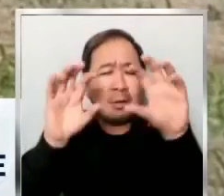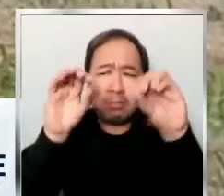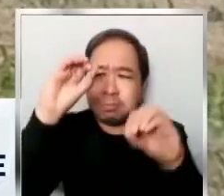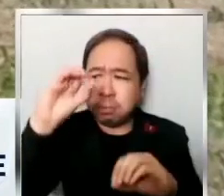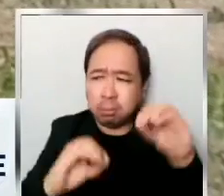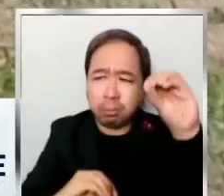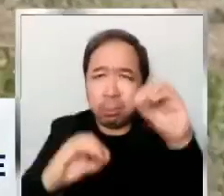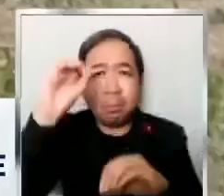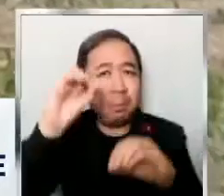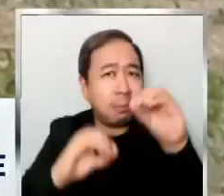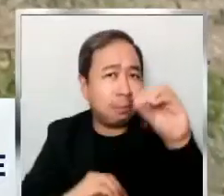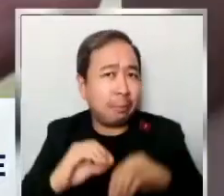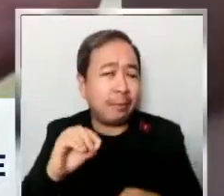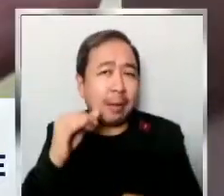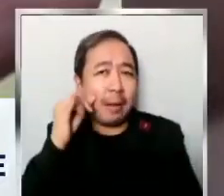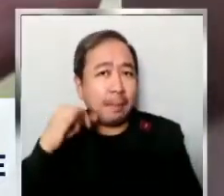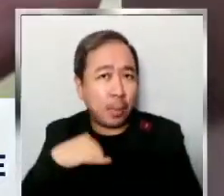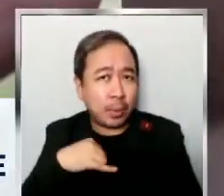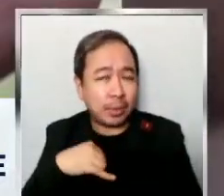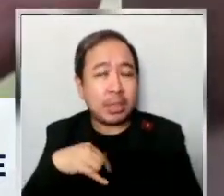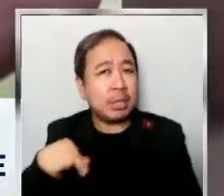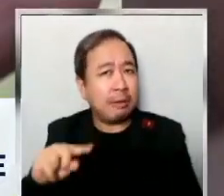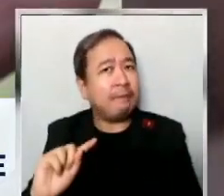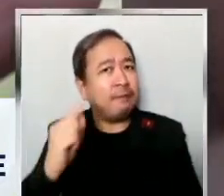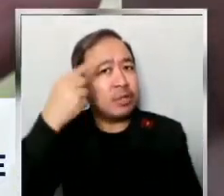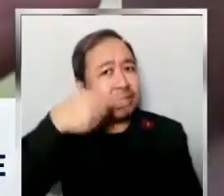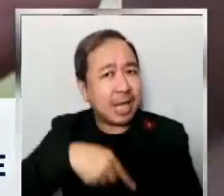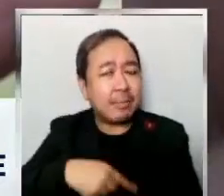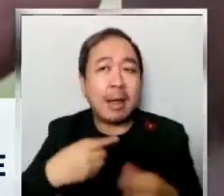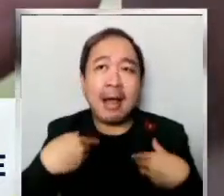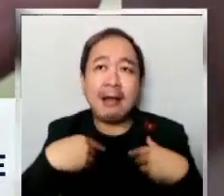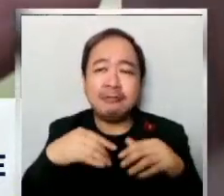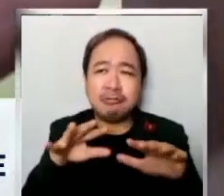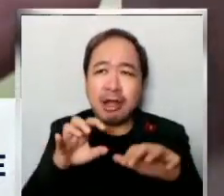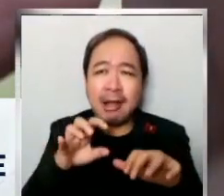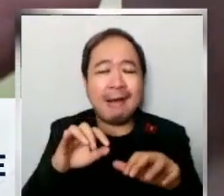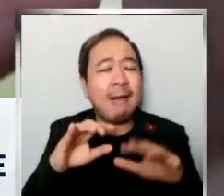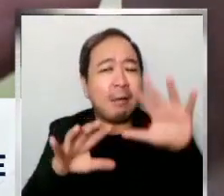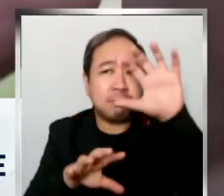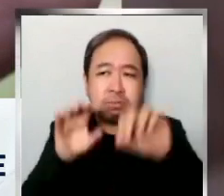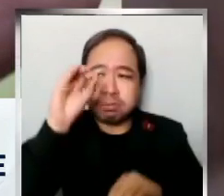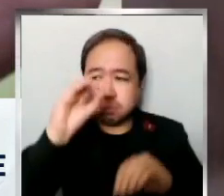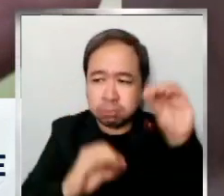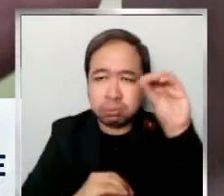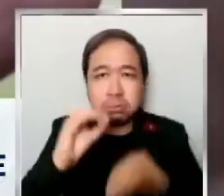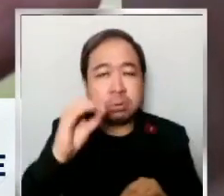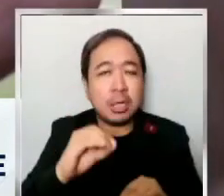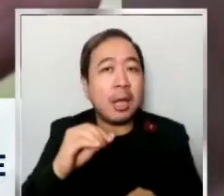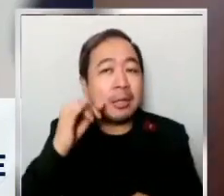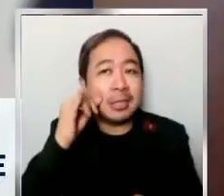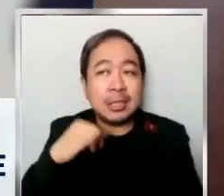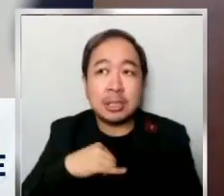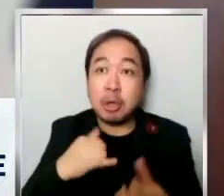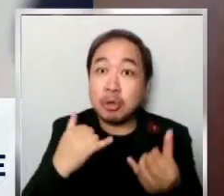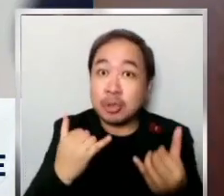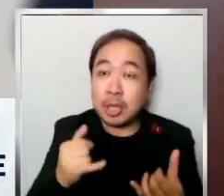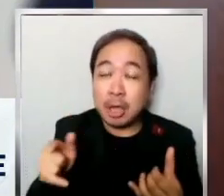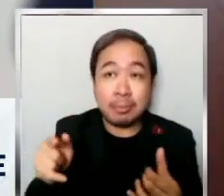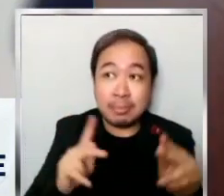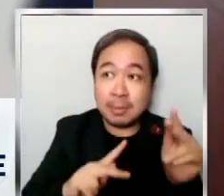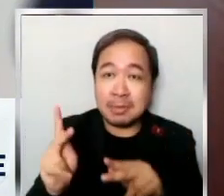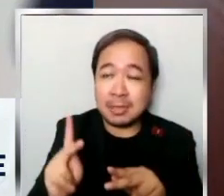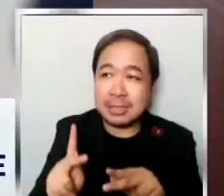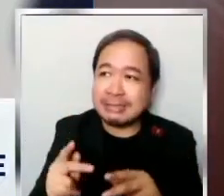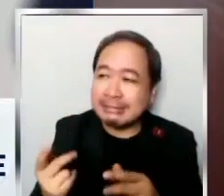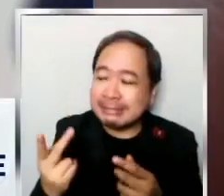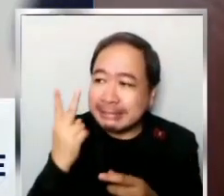unang pagkakataon na nagka-hailstorm sa lugar, kaya ang ilang residente hindi raw naiwasang tikman ang mga yelo. Babala